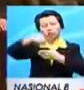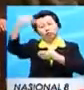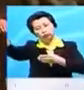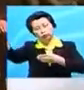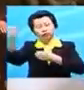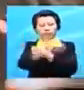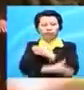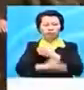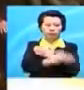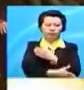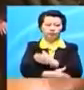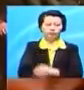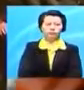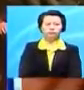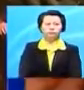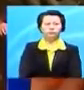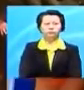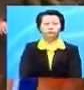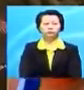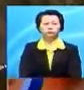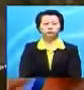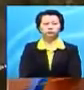negara.